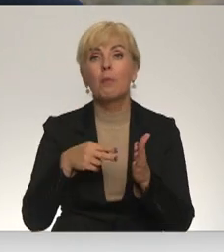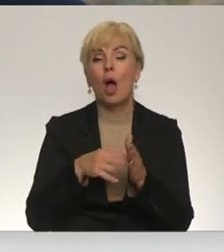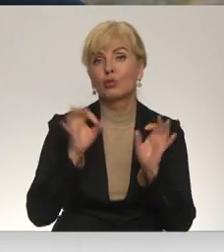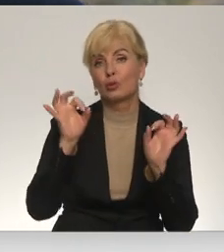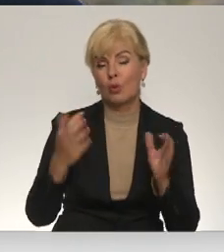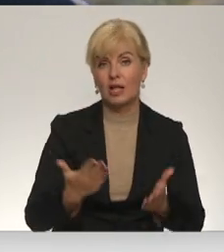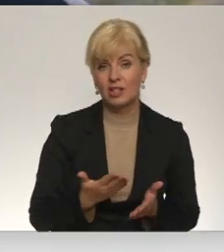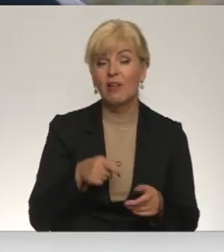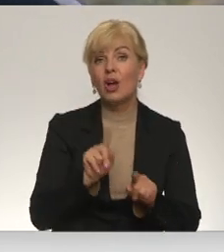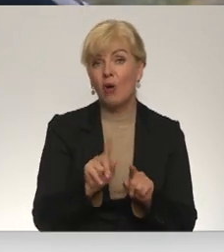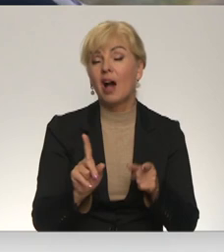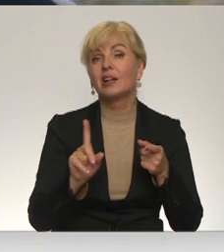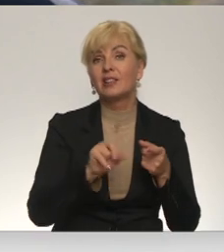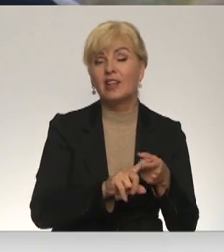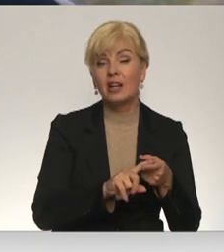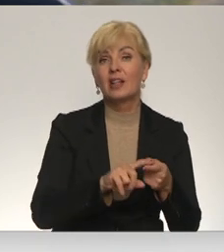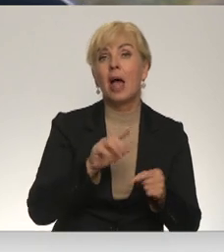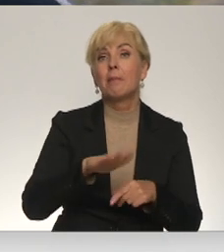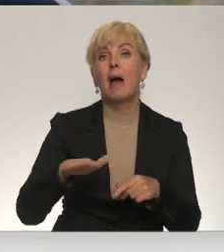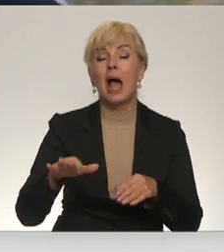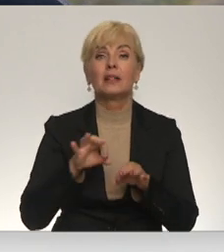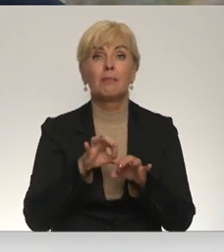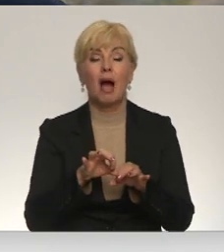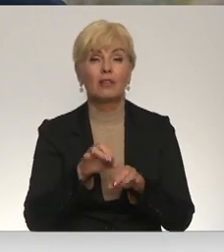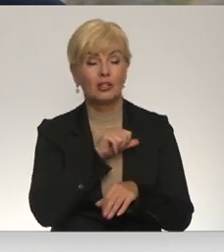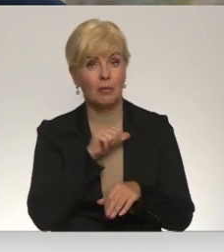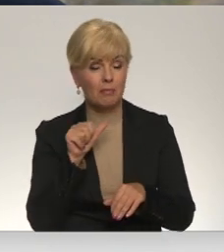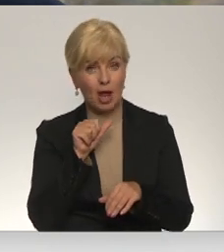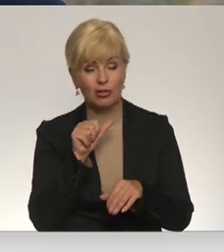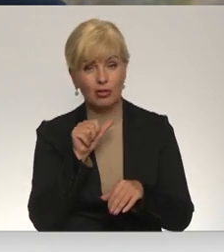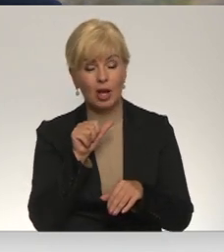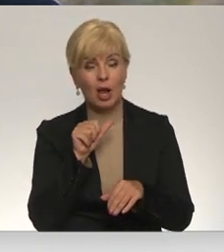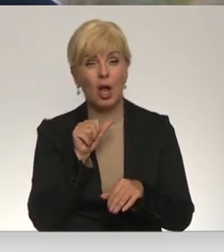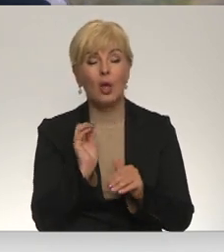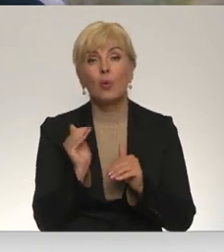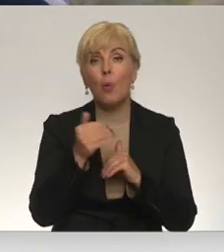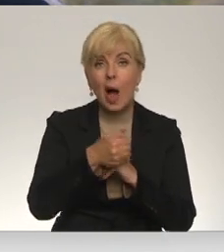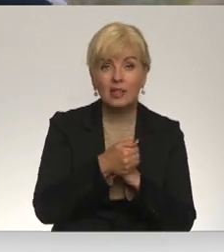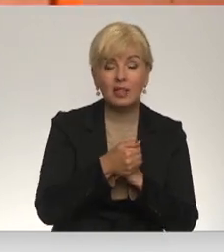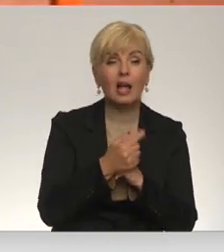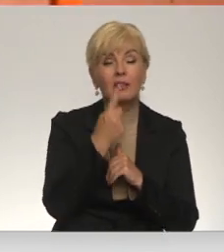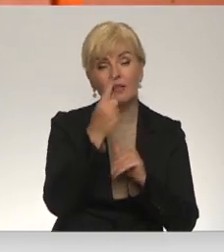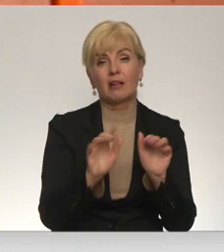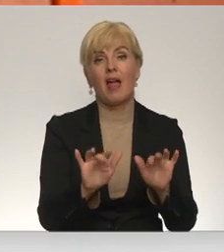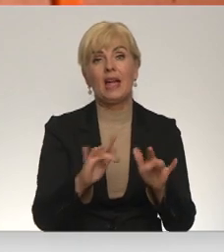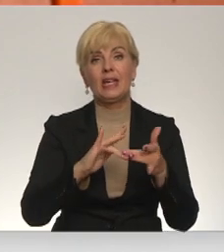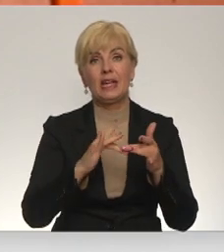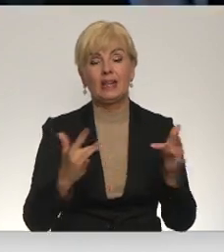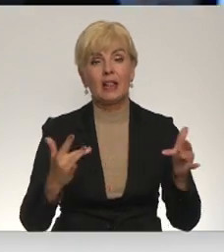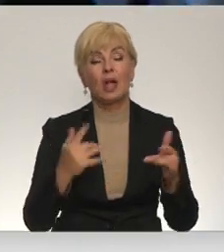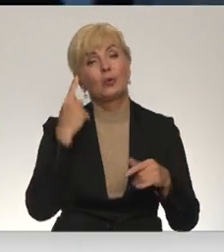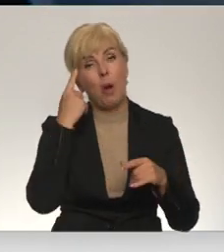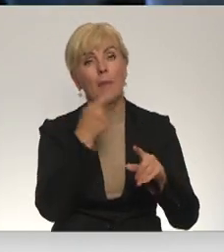tas arī ir saistīts ar šo, jo bērni ilgu laiku ir pavadījuši diezgan noslēgti. Viņi vienīgie iedvesmu savoti ir internetā, kas vienmēr tikai super